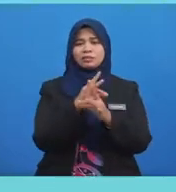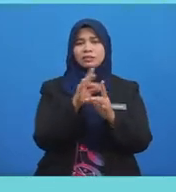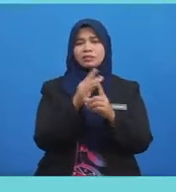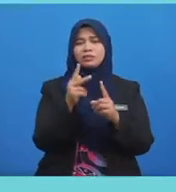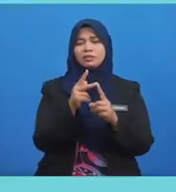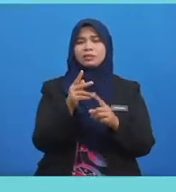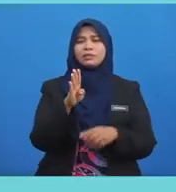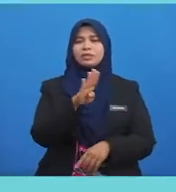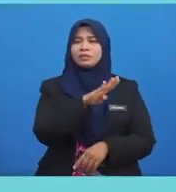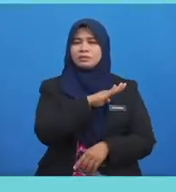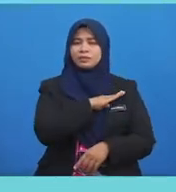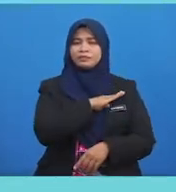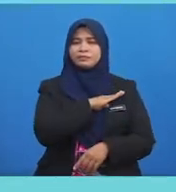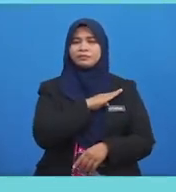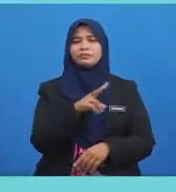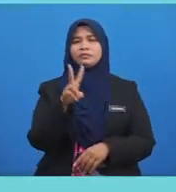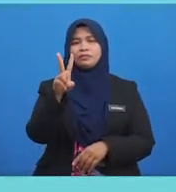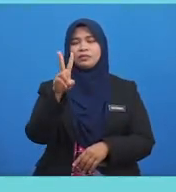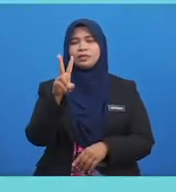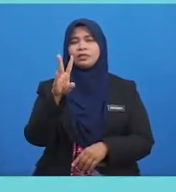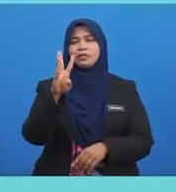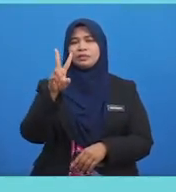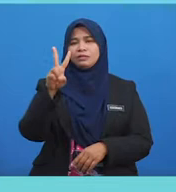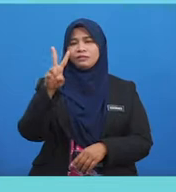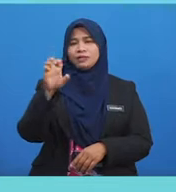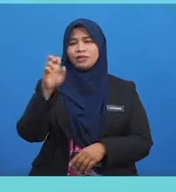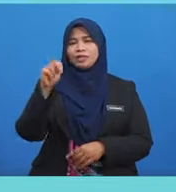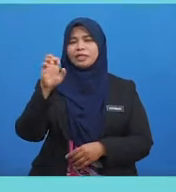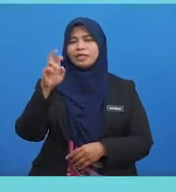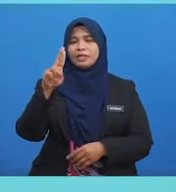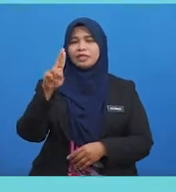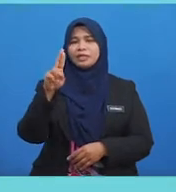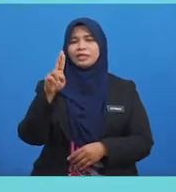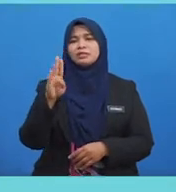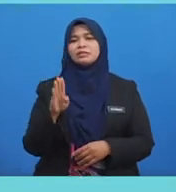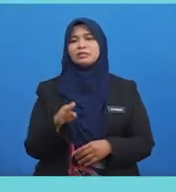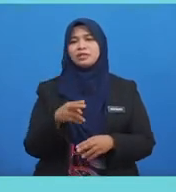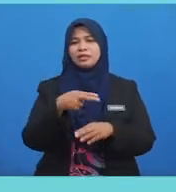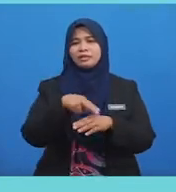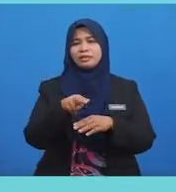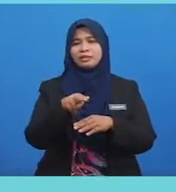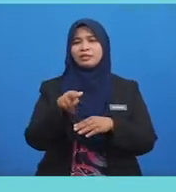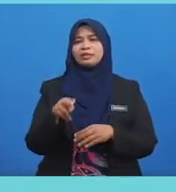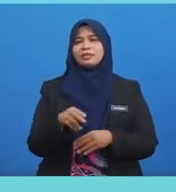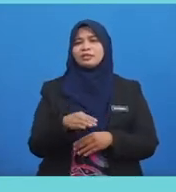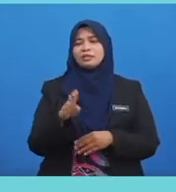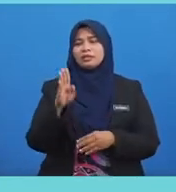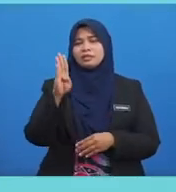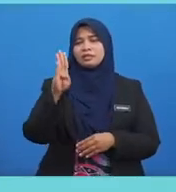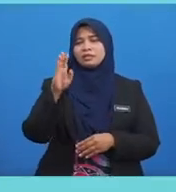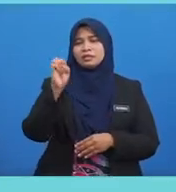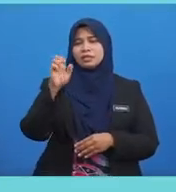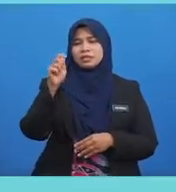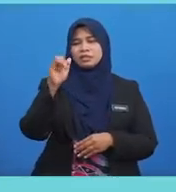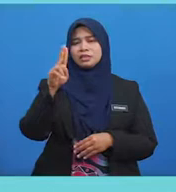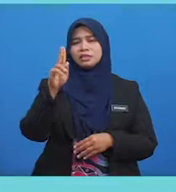British. Kedua, berikutan dengan pengumuman Vinebrook menghantar setiausaha peribadinya,